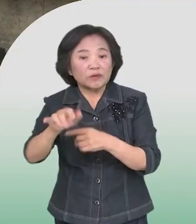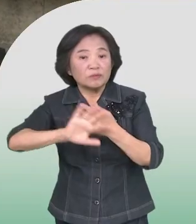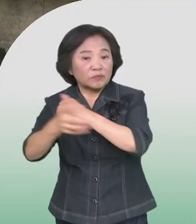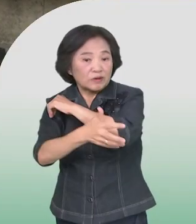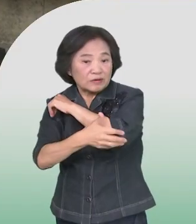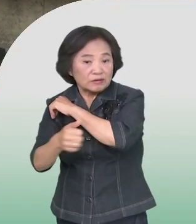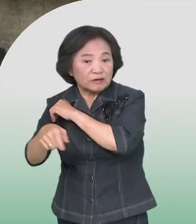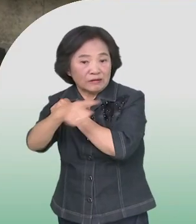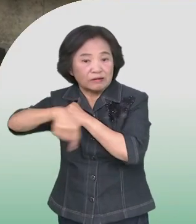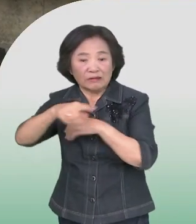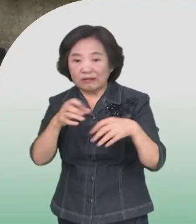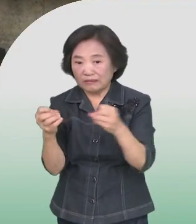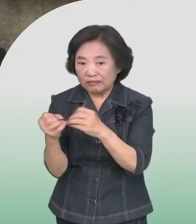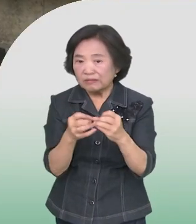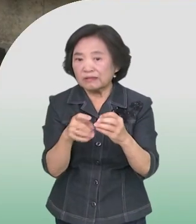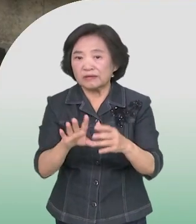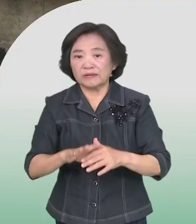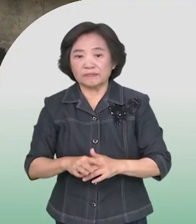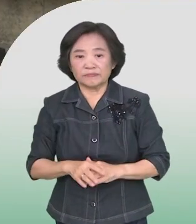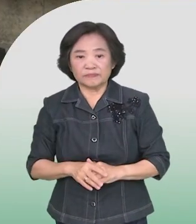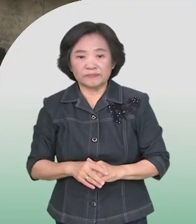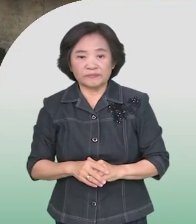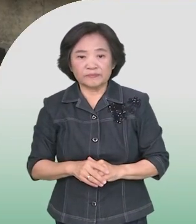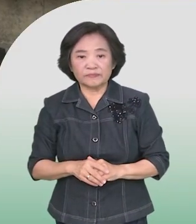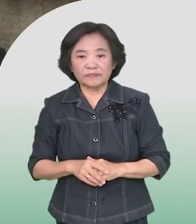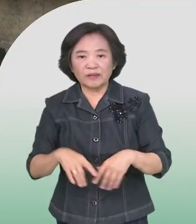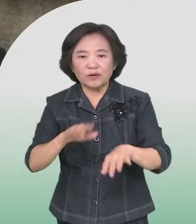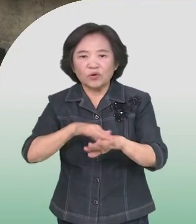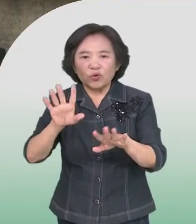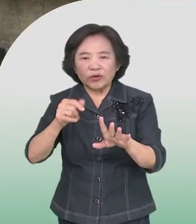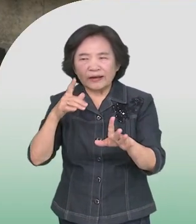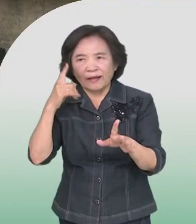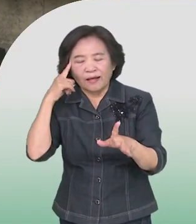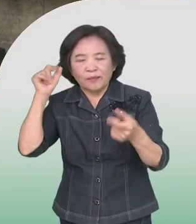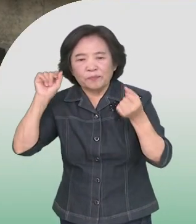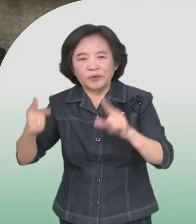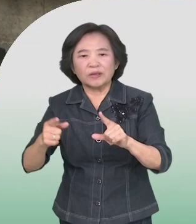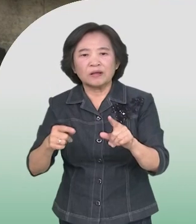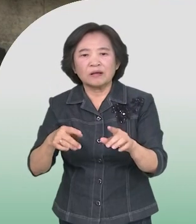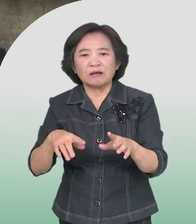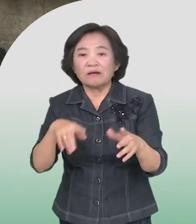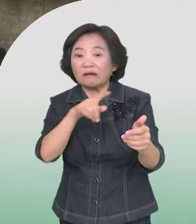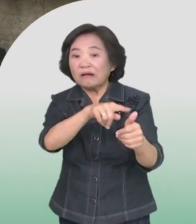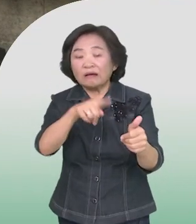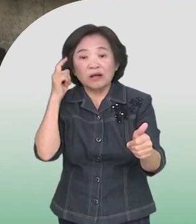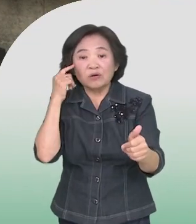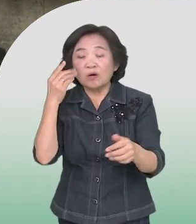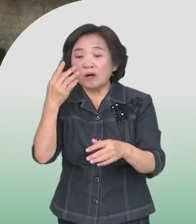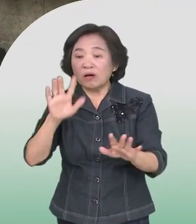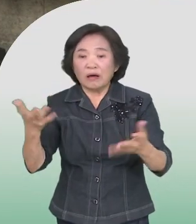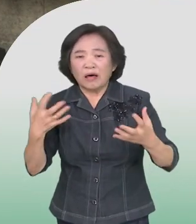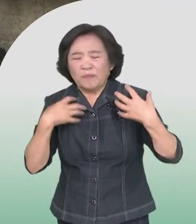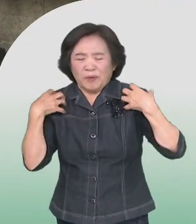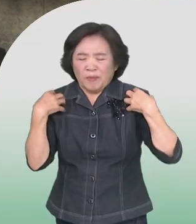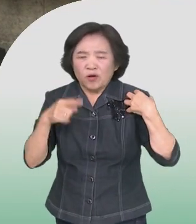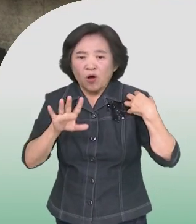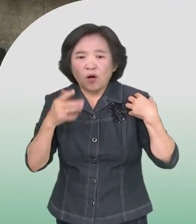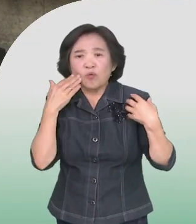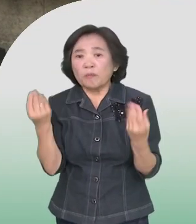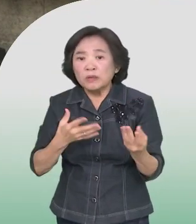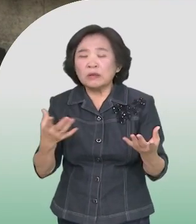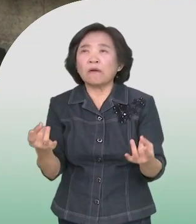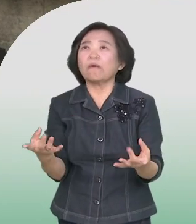之间，移工的农民跟移工之间会有一些的落差，他会觉得有事情的时候很多，然后没事情的